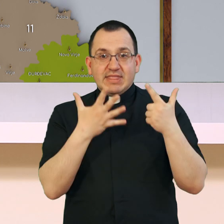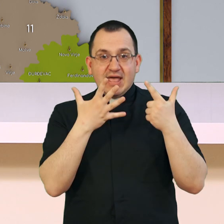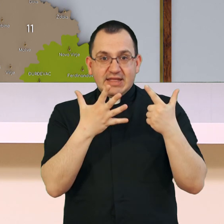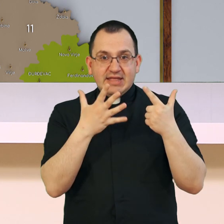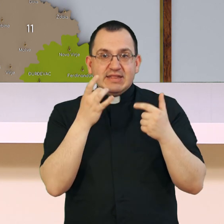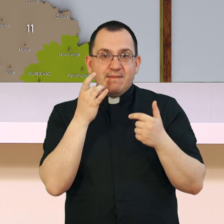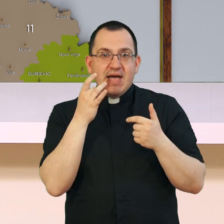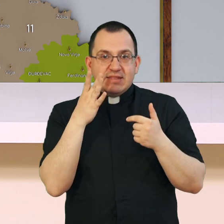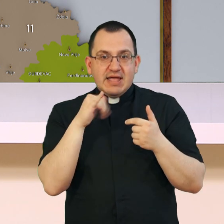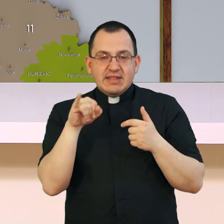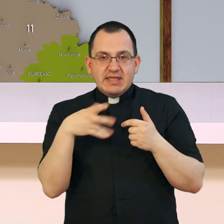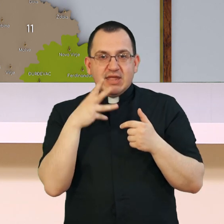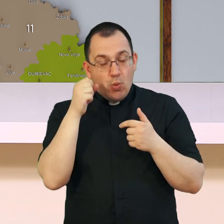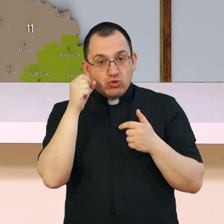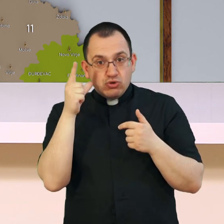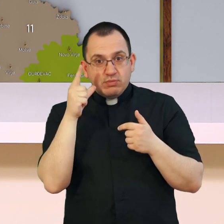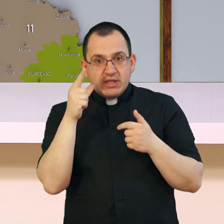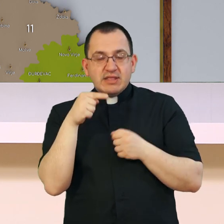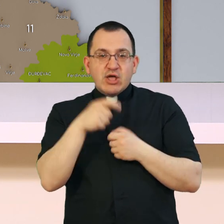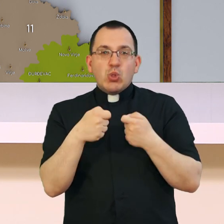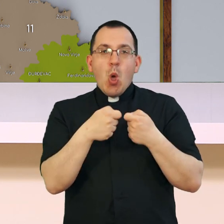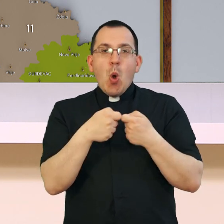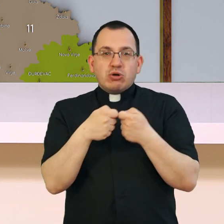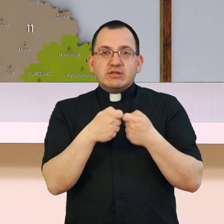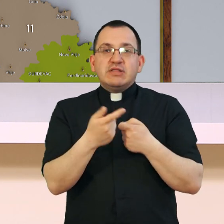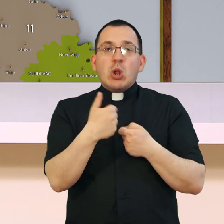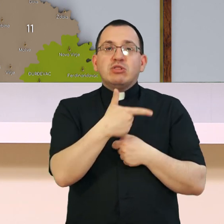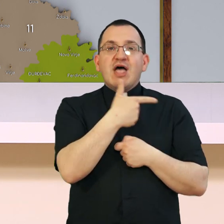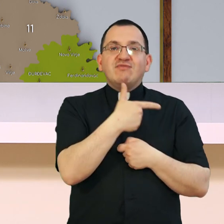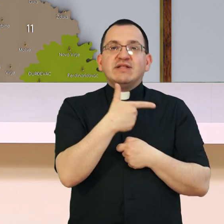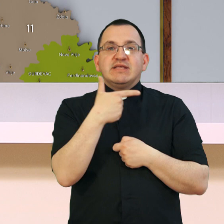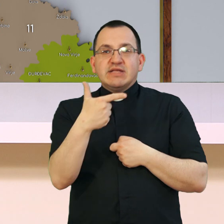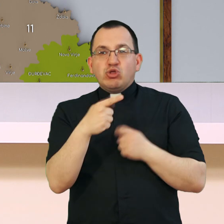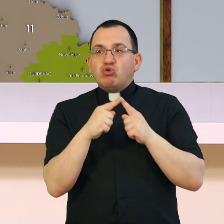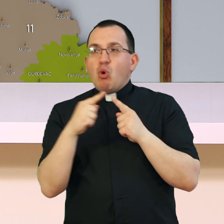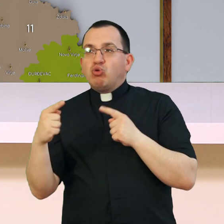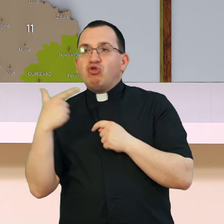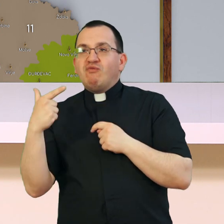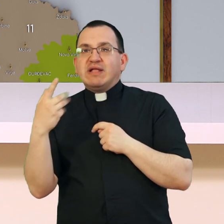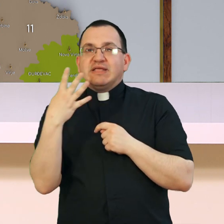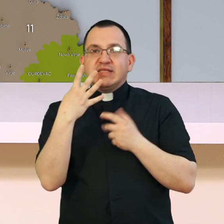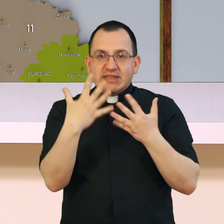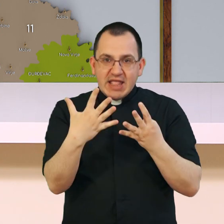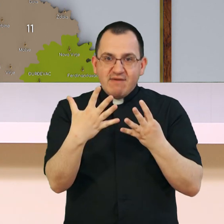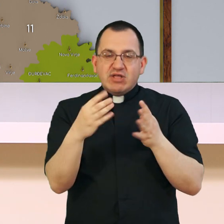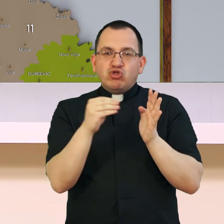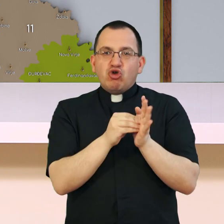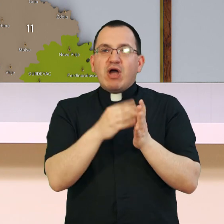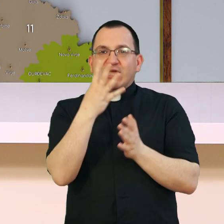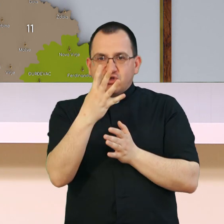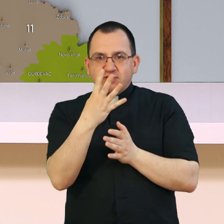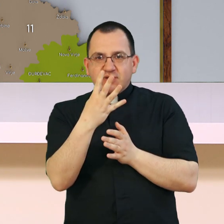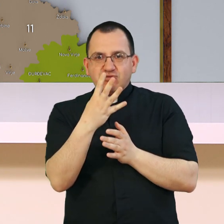jerihonsko bdjenje u Koprivnici ove godine bilo organizirano od 22. do 29. travnja. Kako su se